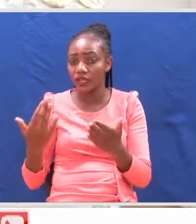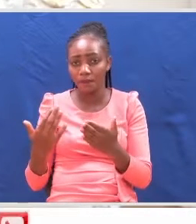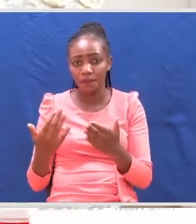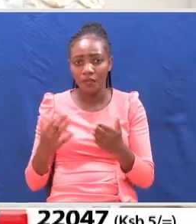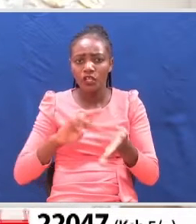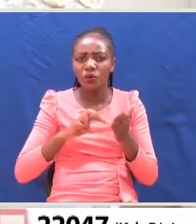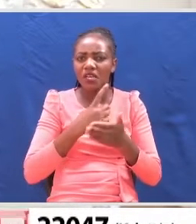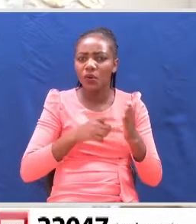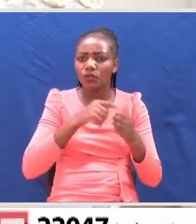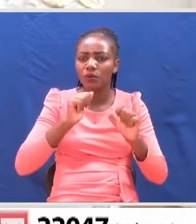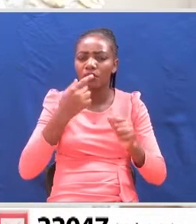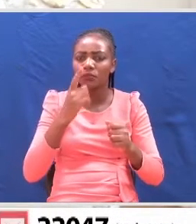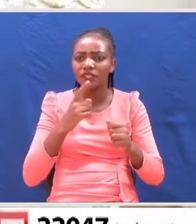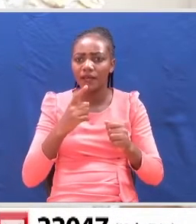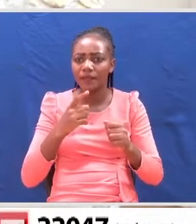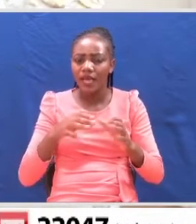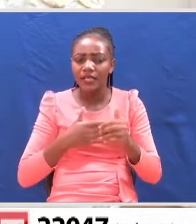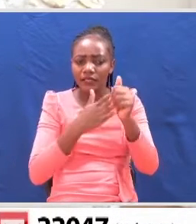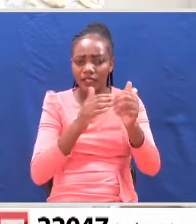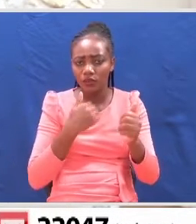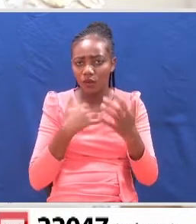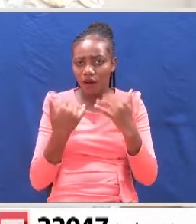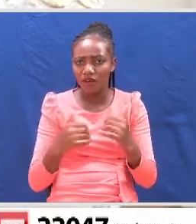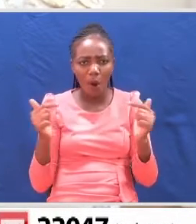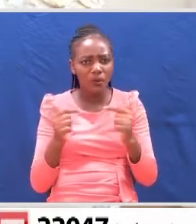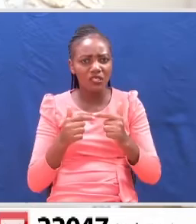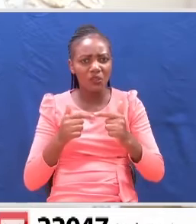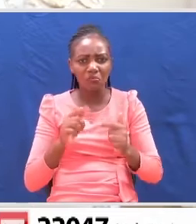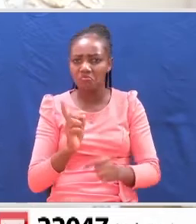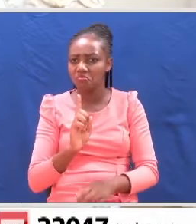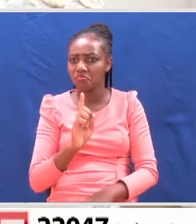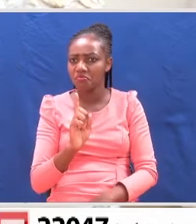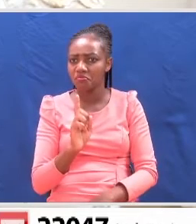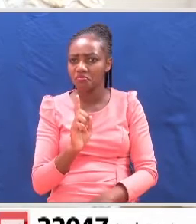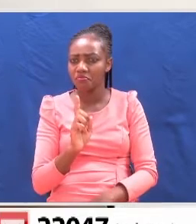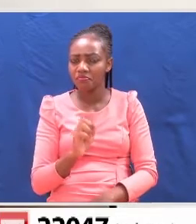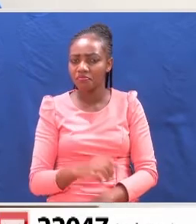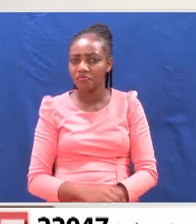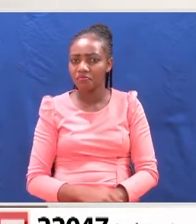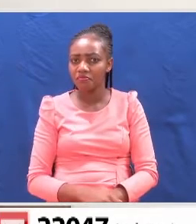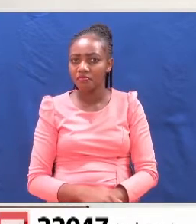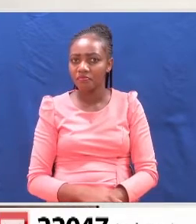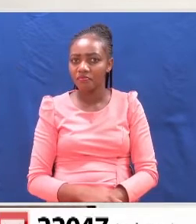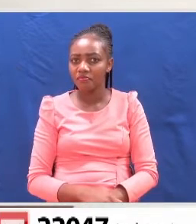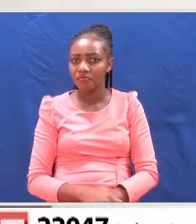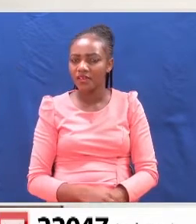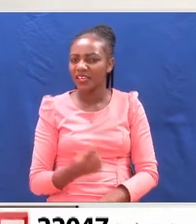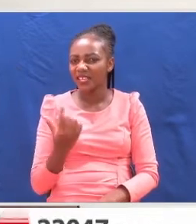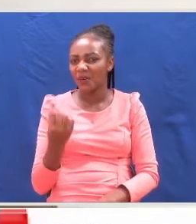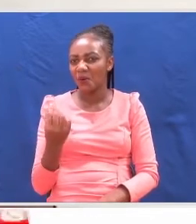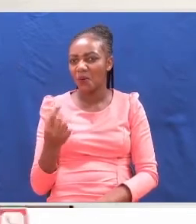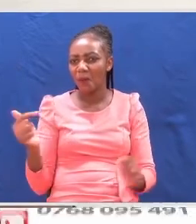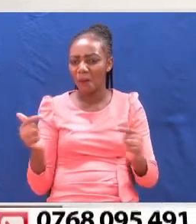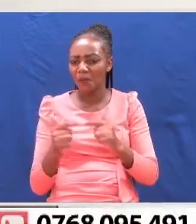kusema katika uongozi ambao upo kwa sasa hakuna upinzani ambao unaweka serikali on toast. Ni kijana kidogo wameingiana